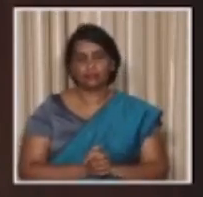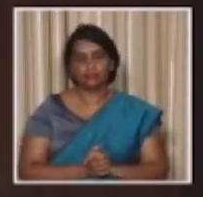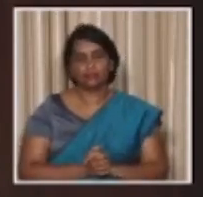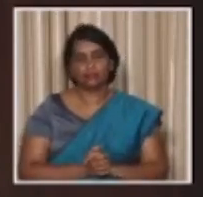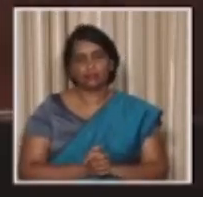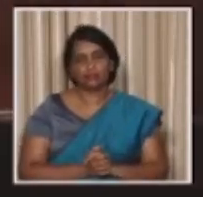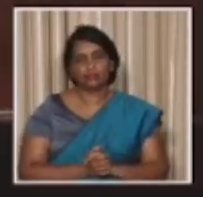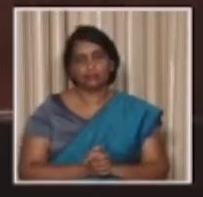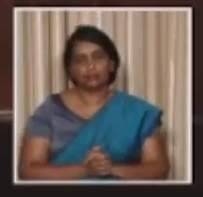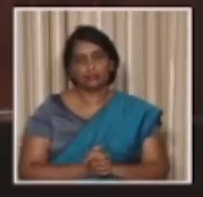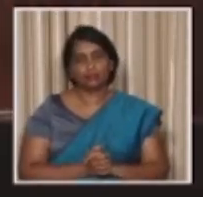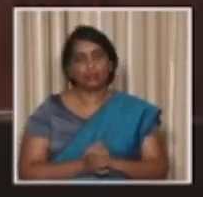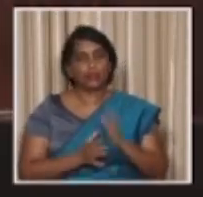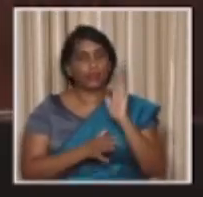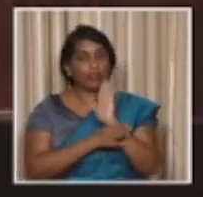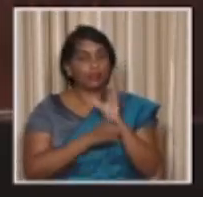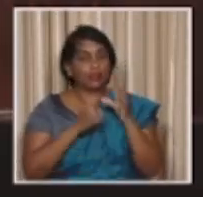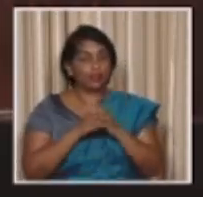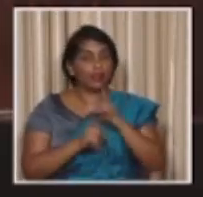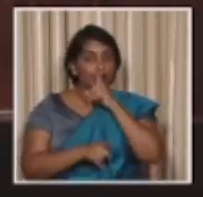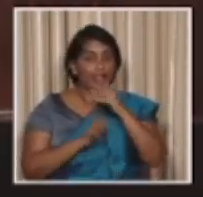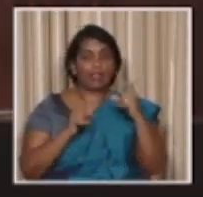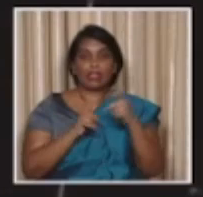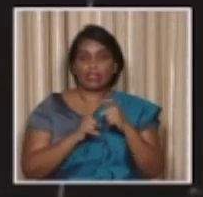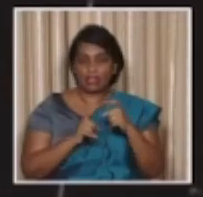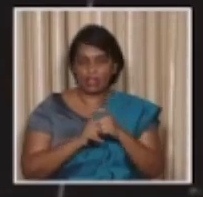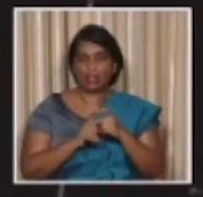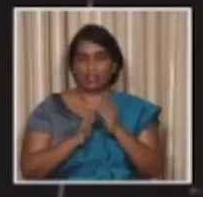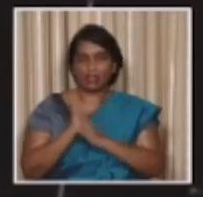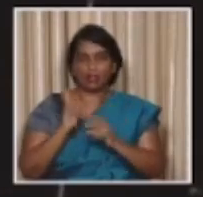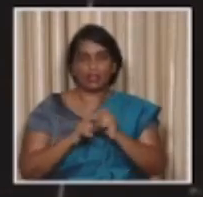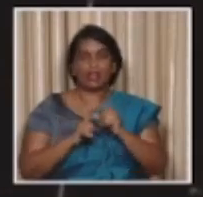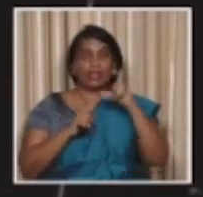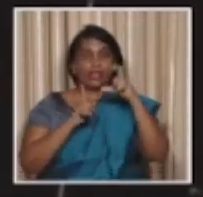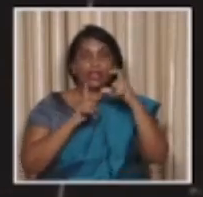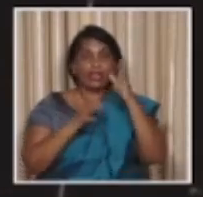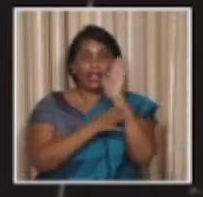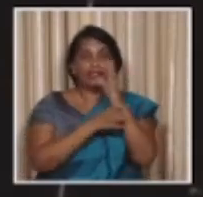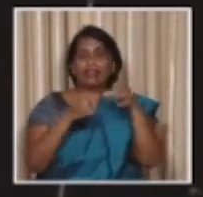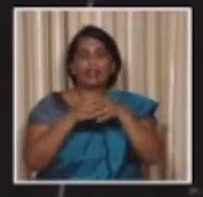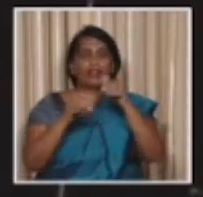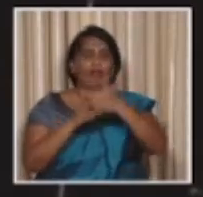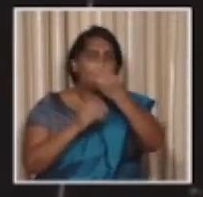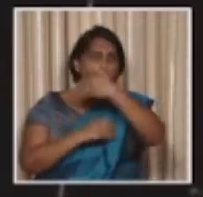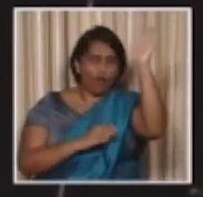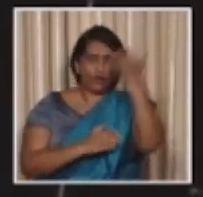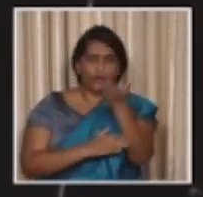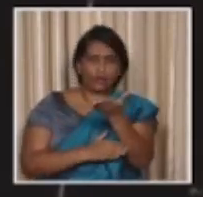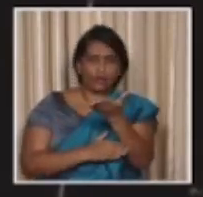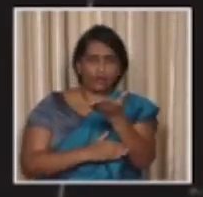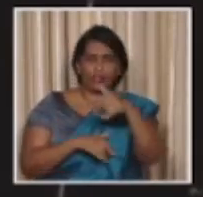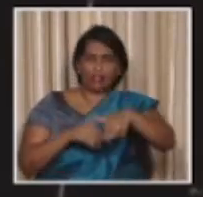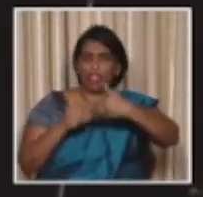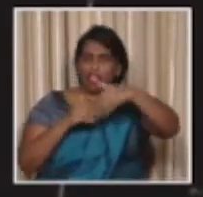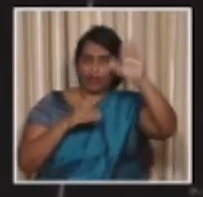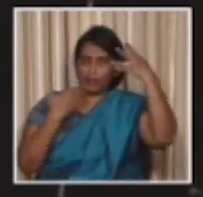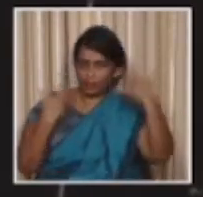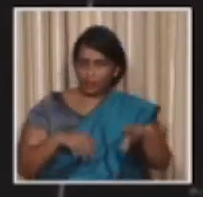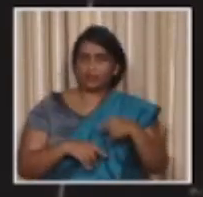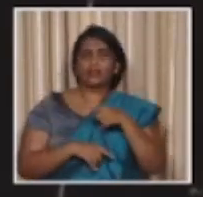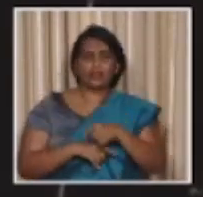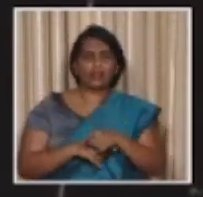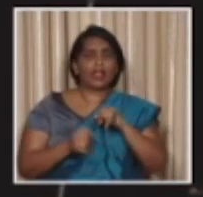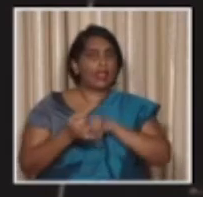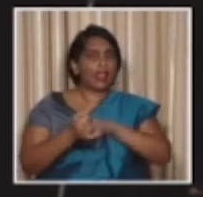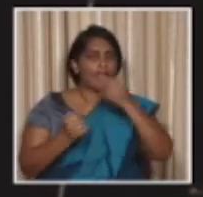ඕඩර් නිදහස් පක්ෂය ගැන කතා කරන දාසිරි ජයසේකර නිදහස් පක්ෂය නෙවෙයි අයින් කරලා ඉන්නේ දැන් අයින් කරලා ඉන්නේ